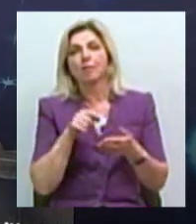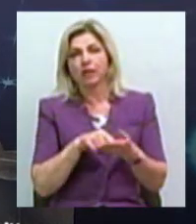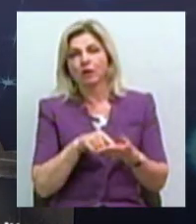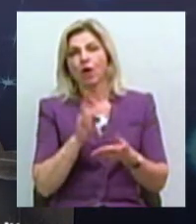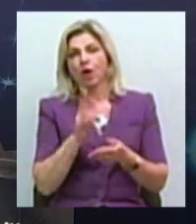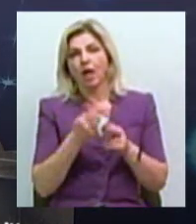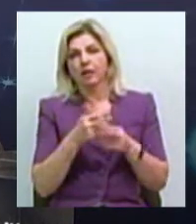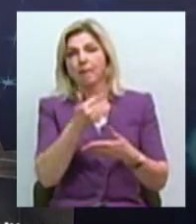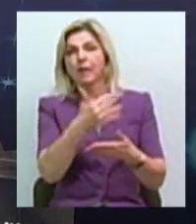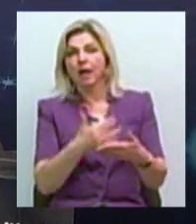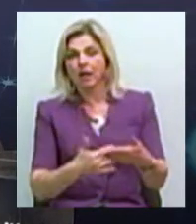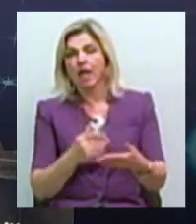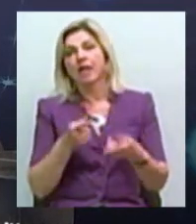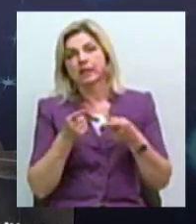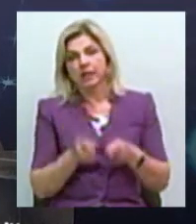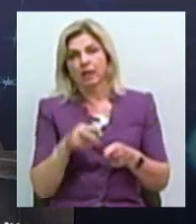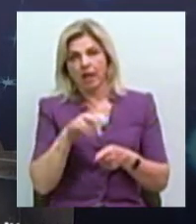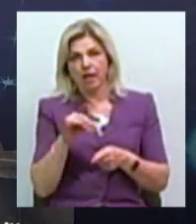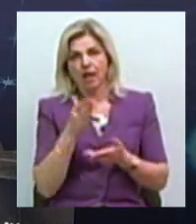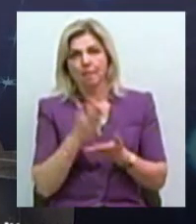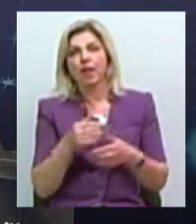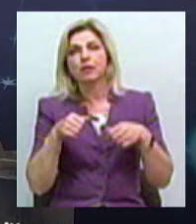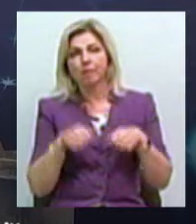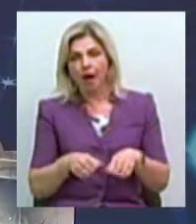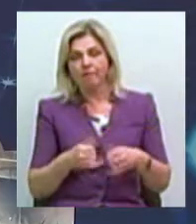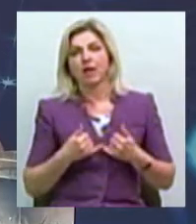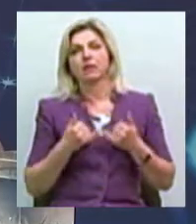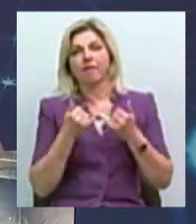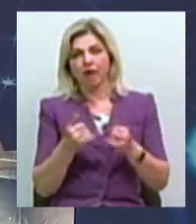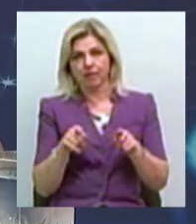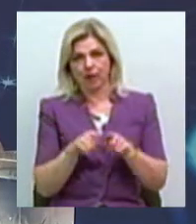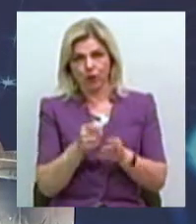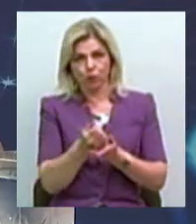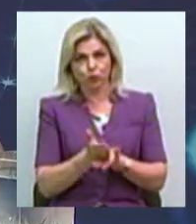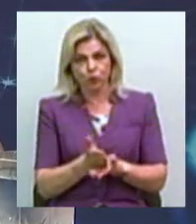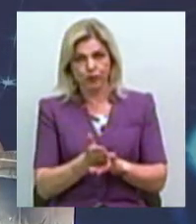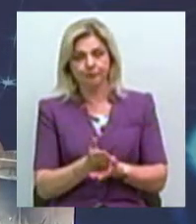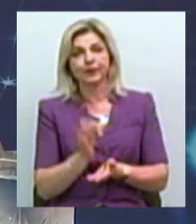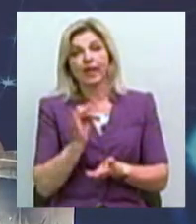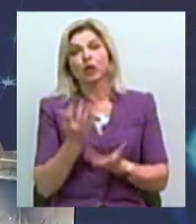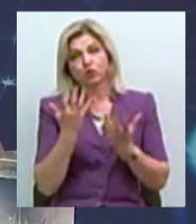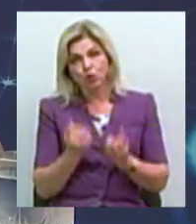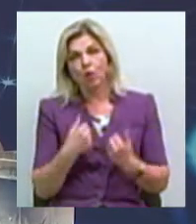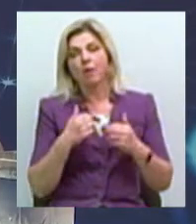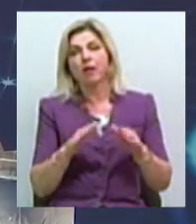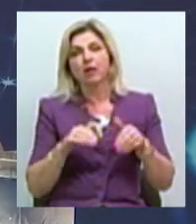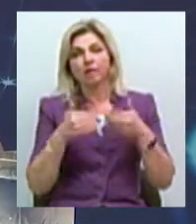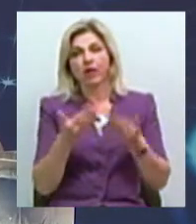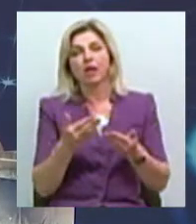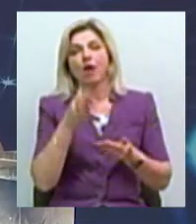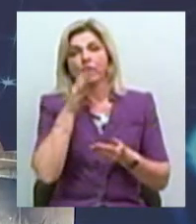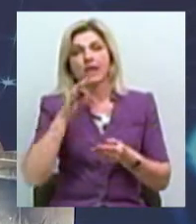цього переліку, і дійсно вони мають право надавати такі послуги. Також радила б, якщо можна, да, при